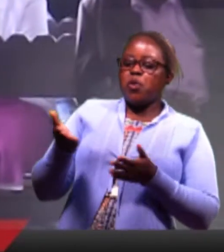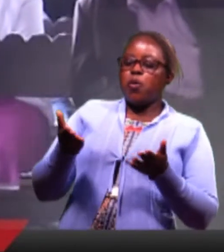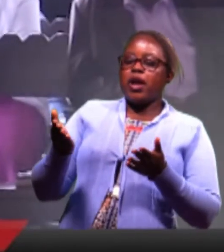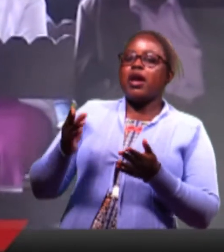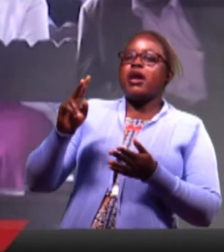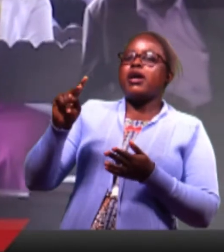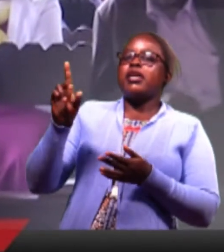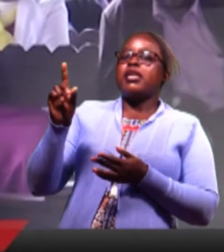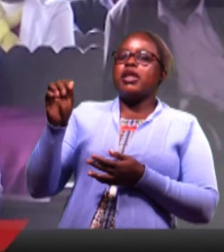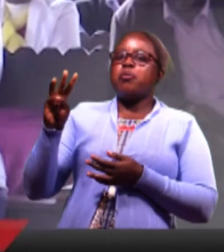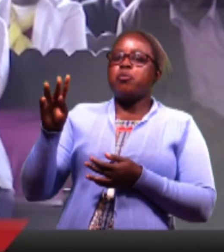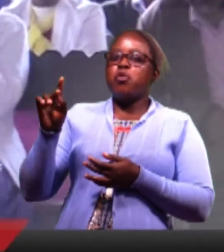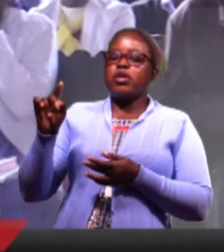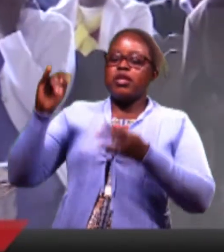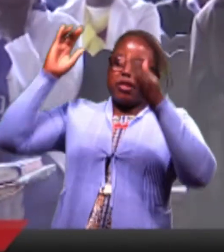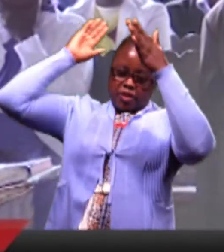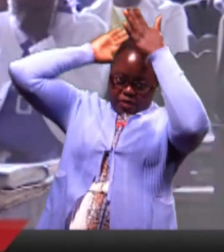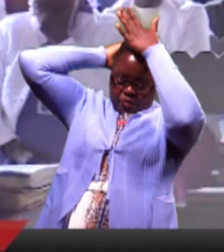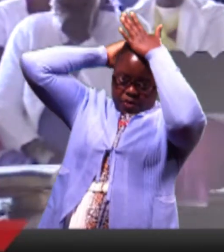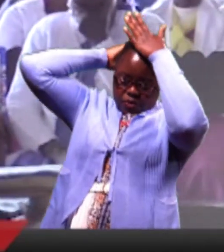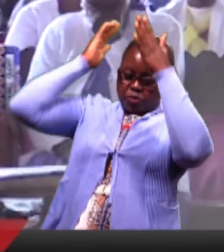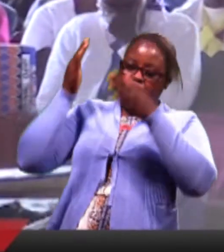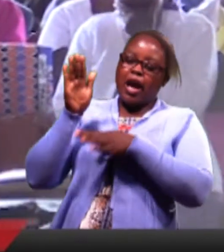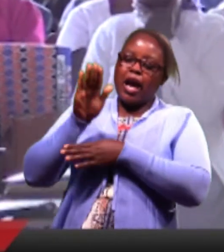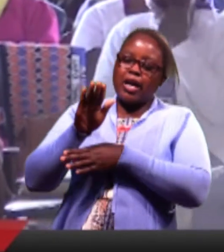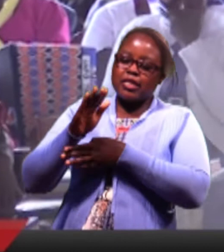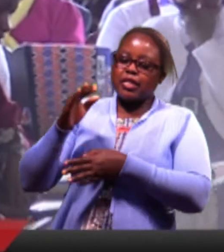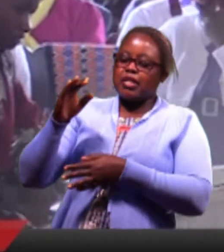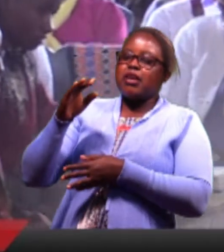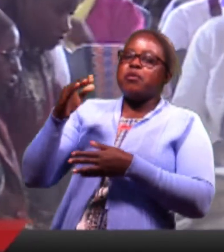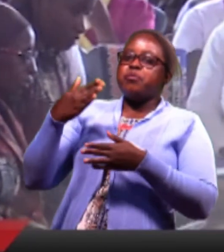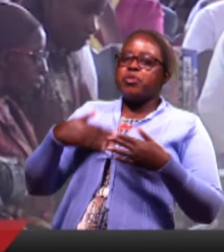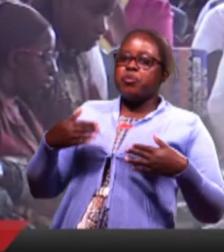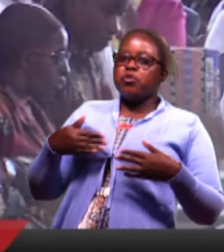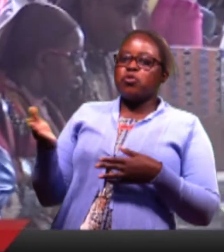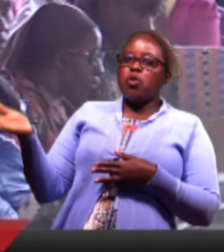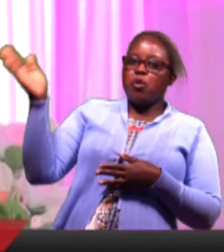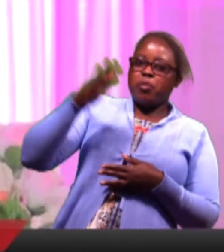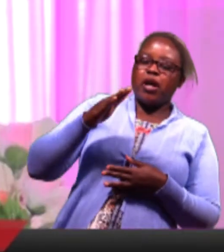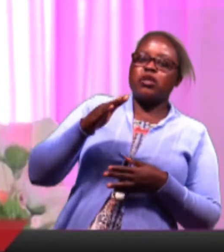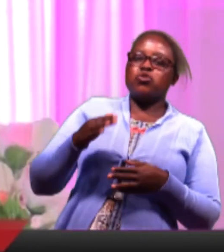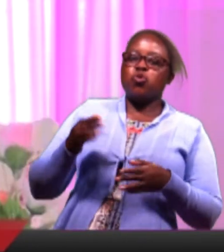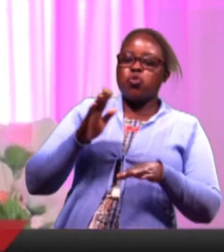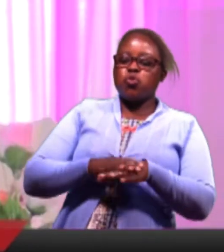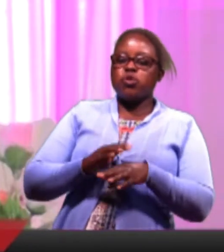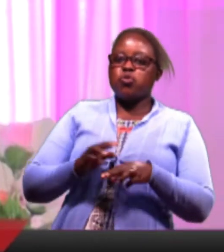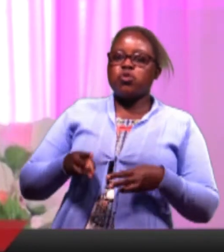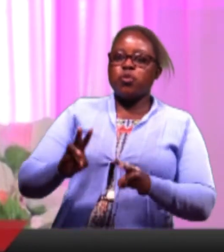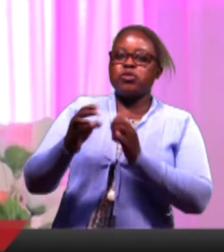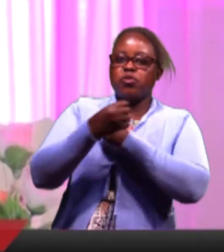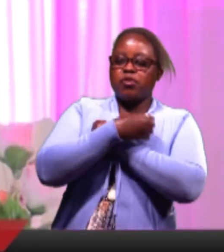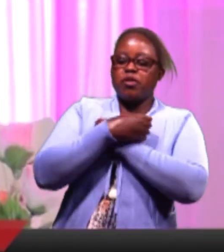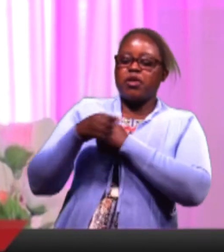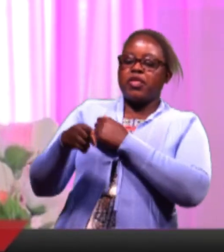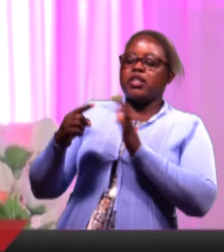mkuu Dr. Timothy Ndambuki akiwaomba Wakenya warejelee njia za amani na upendo. That shows